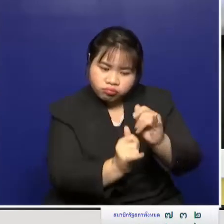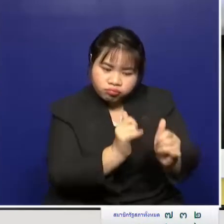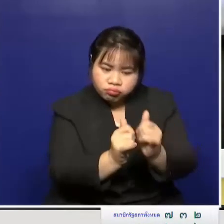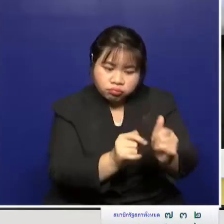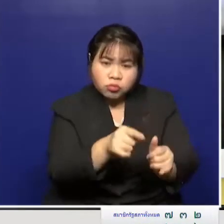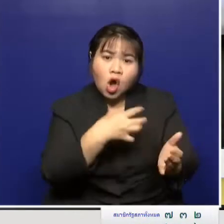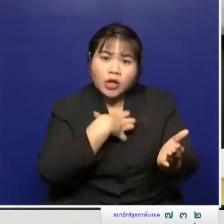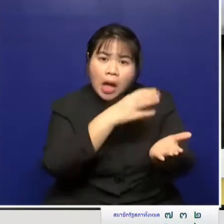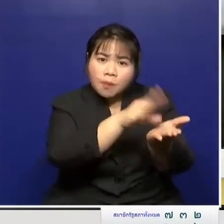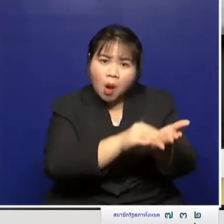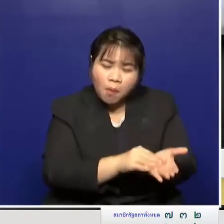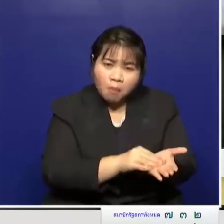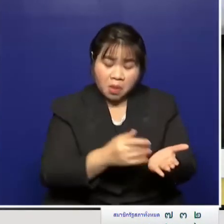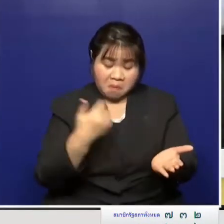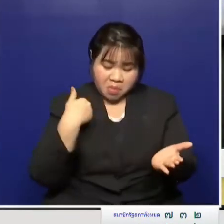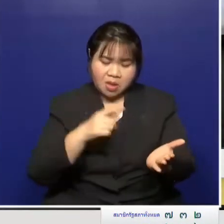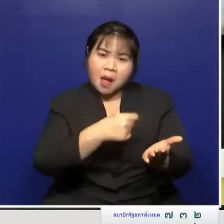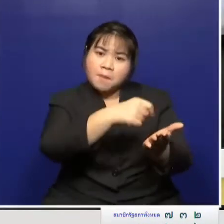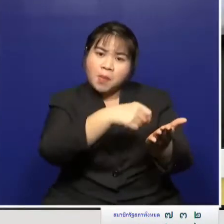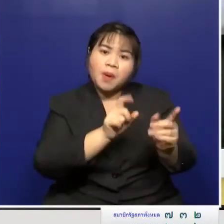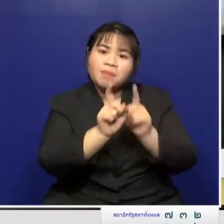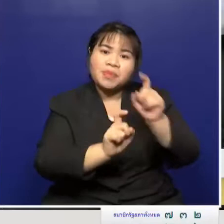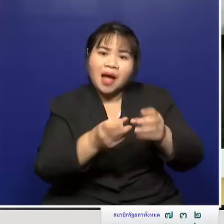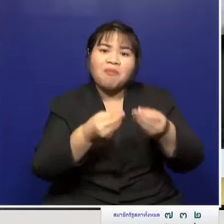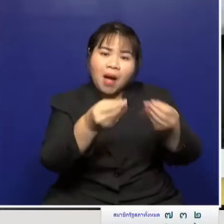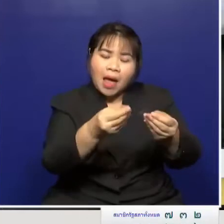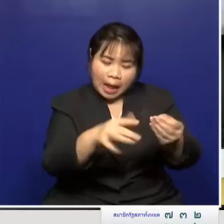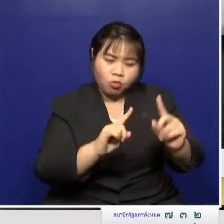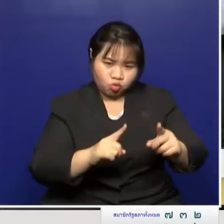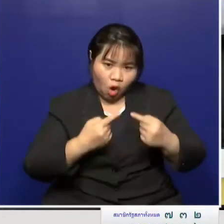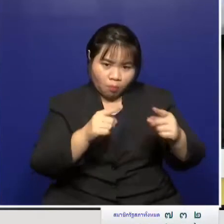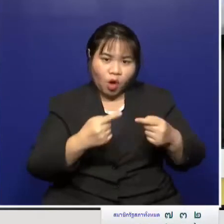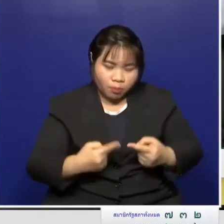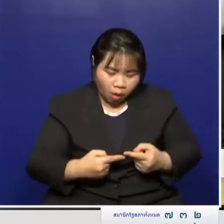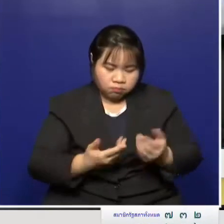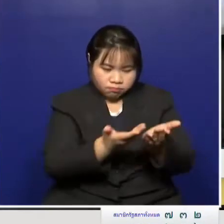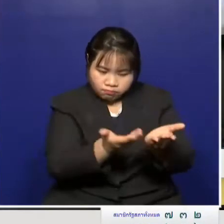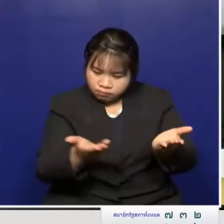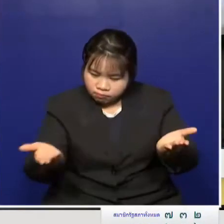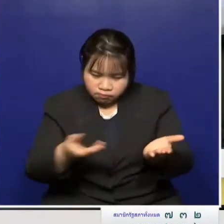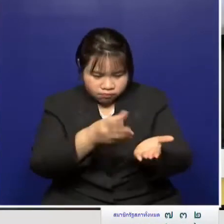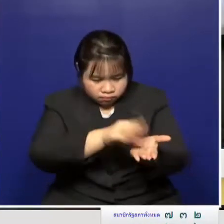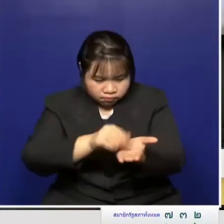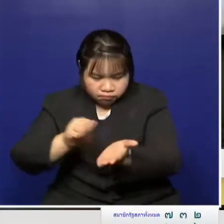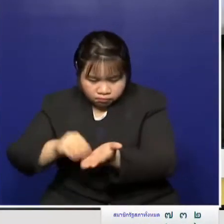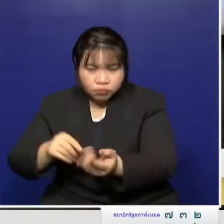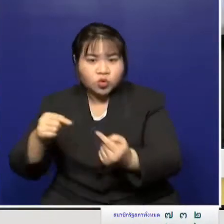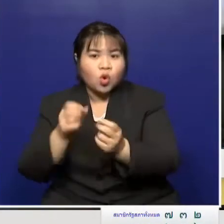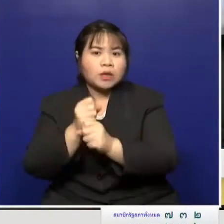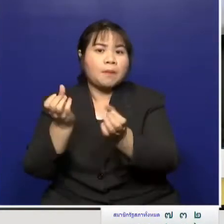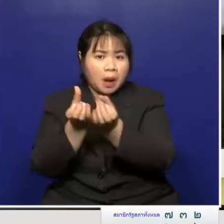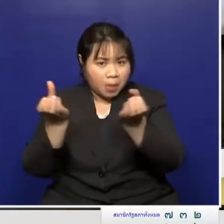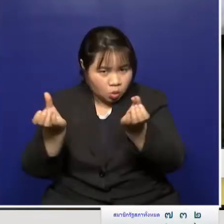ต้องการมีเคร žนแรแบสอบถามให้ประชาชนกรอก เขามาเพื่อที่จะลงมารวบรวมเป็ตัวรตรมนูภ